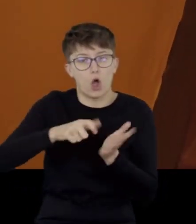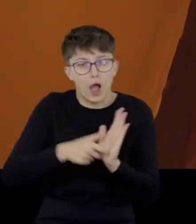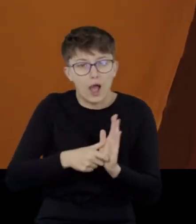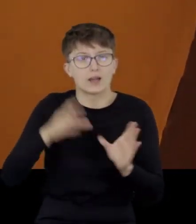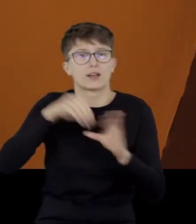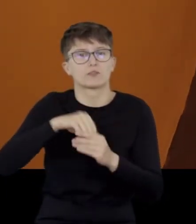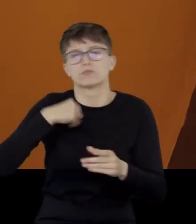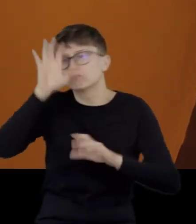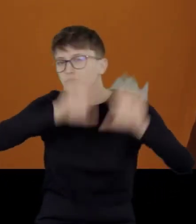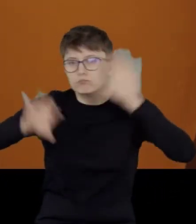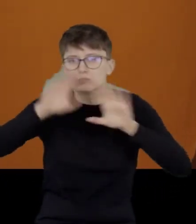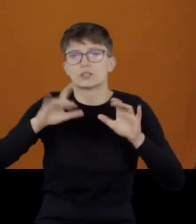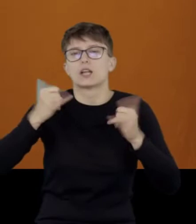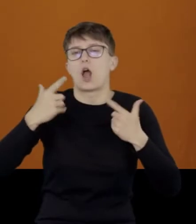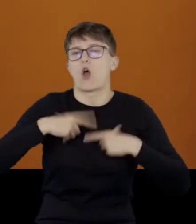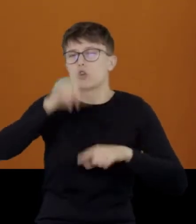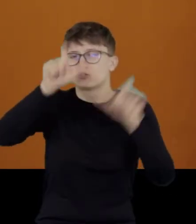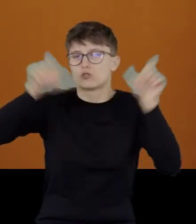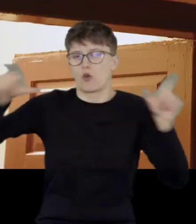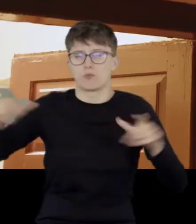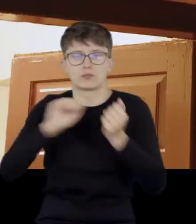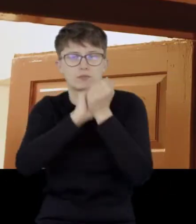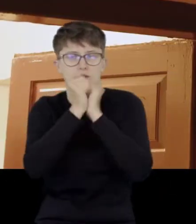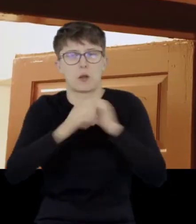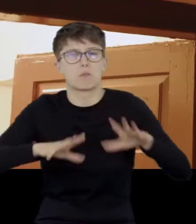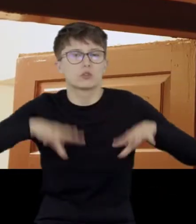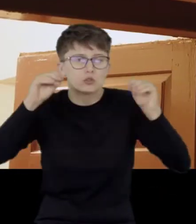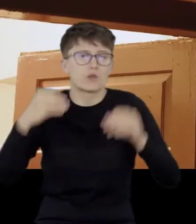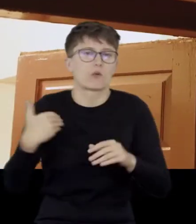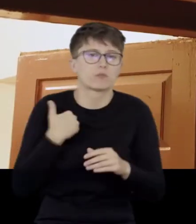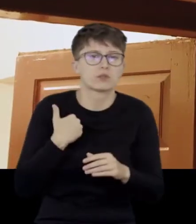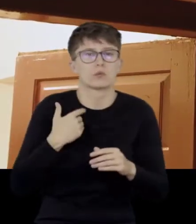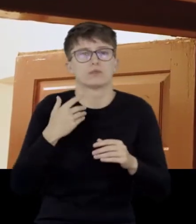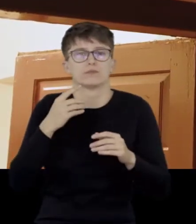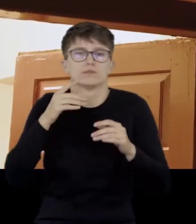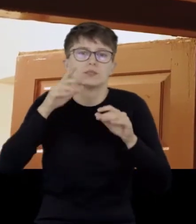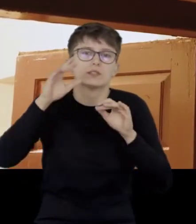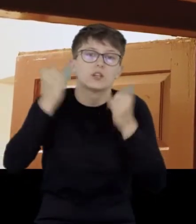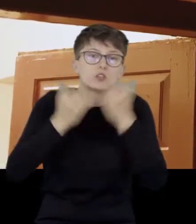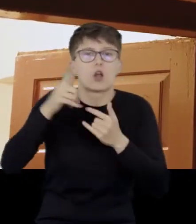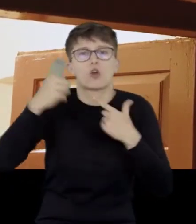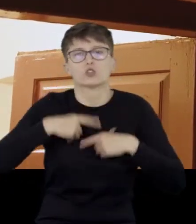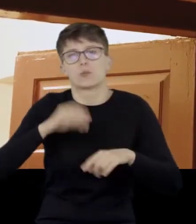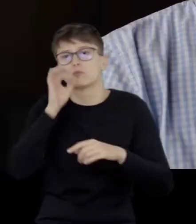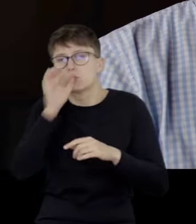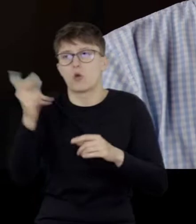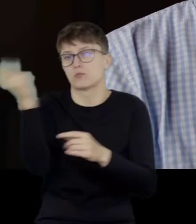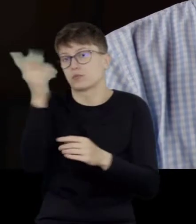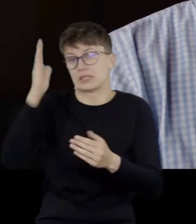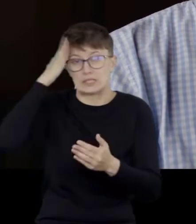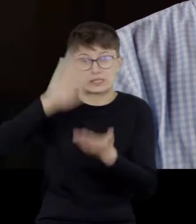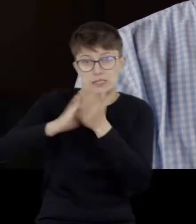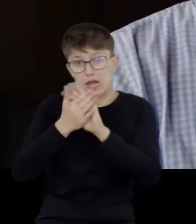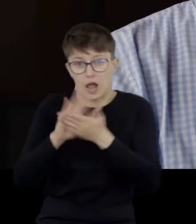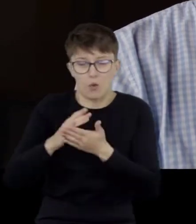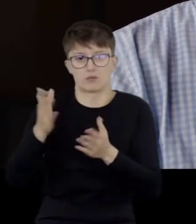lokalnej obserwowałem, jak te osoby się zmieniają. Początkowo, nawet jeżeli te osoby dobrze się